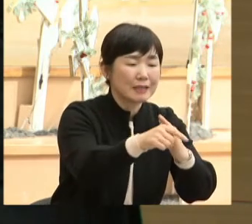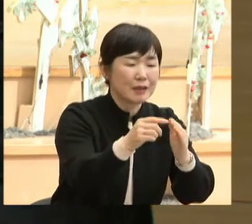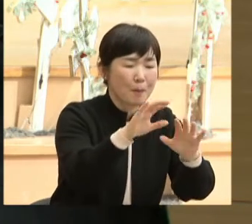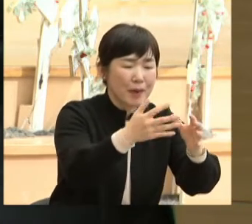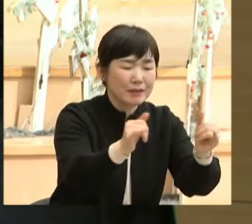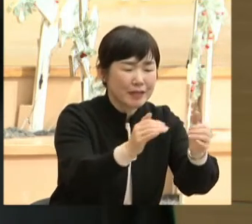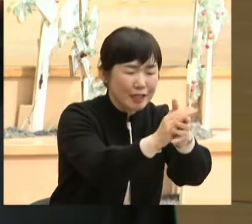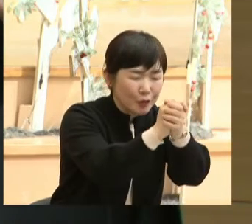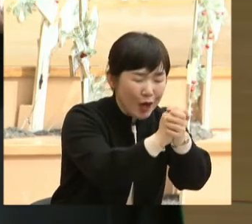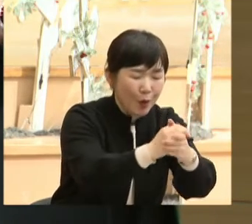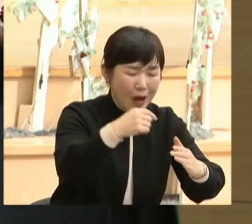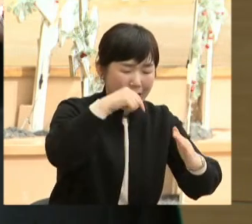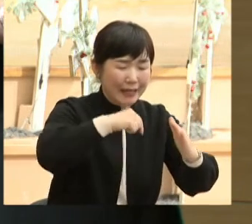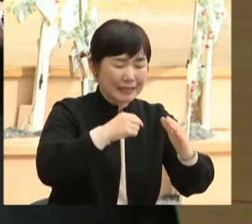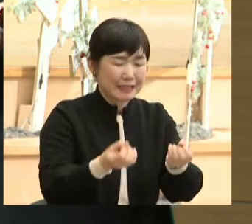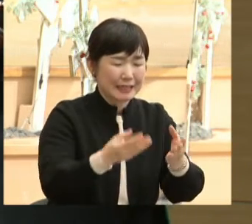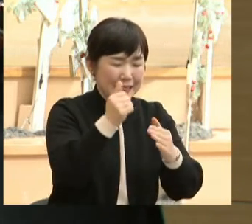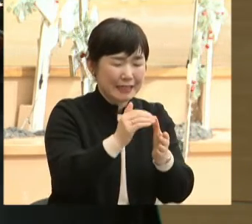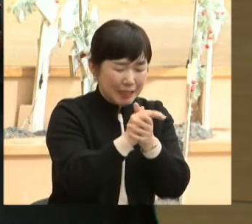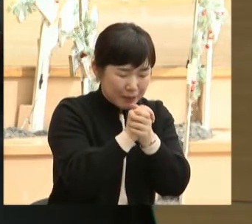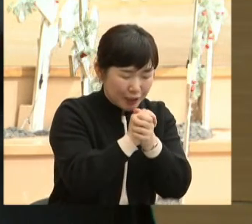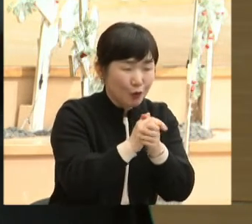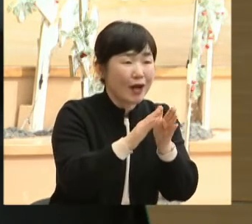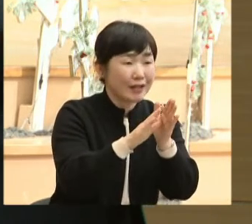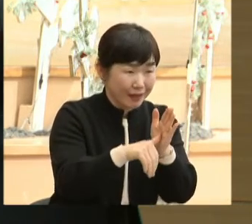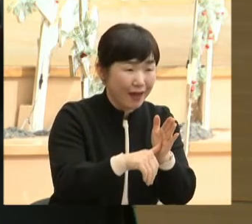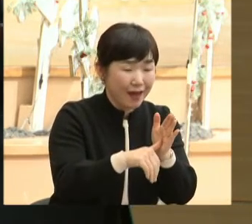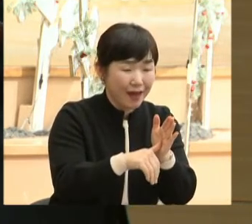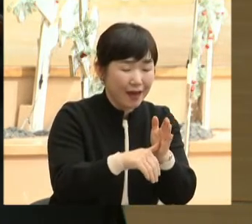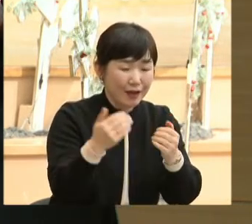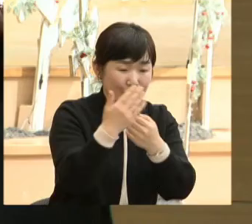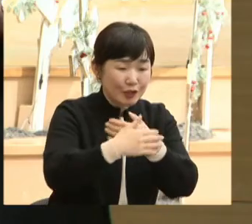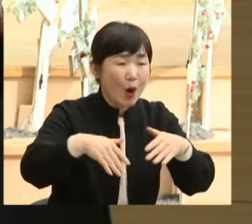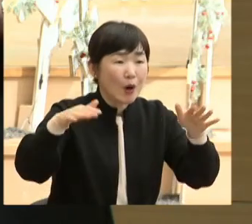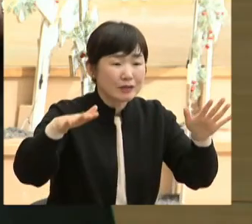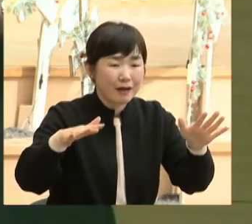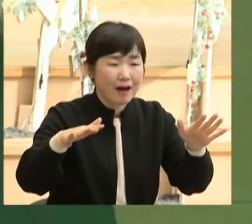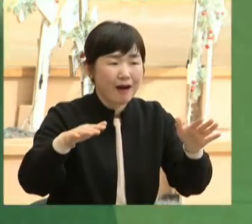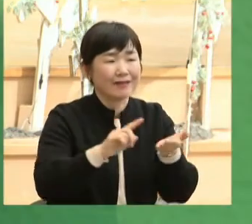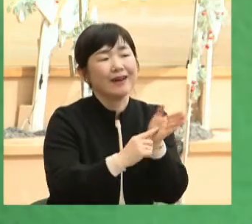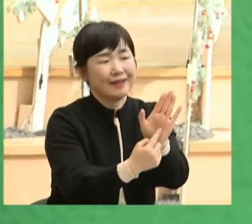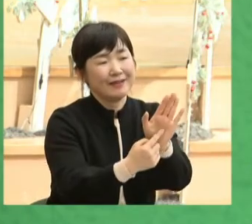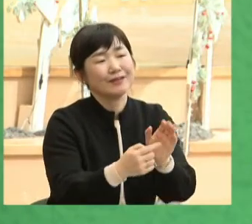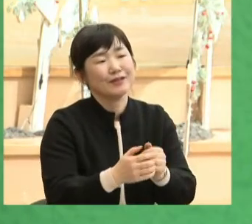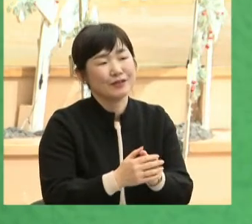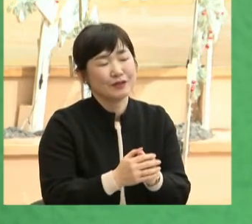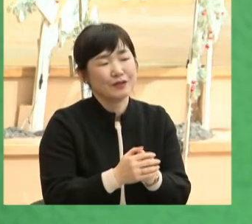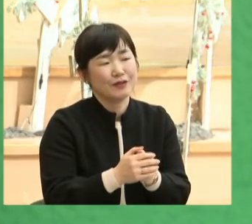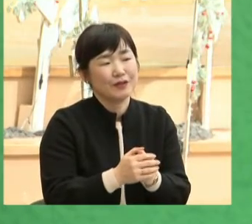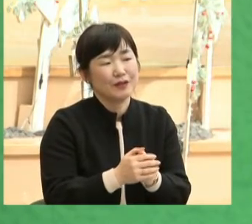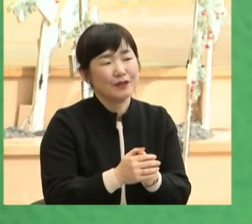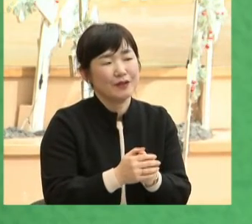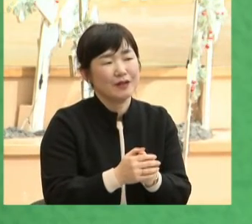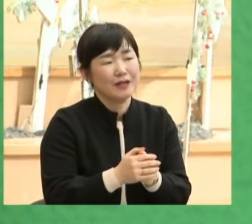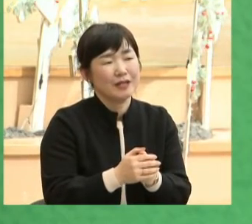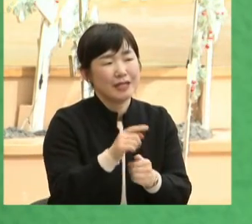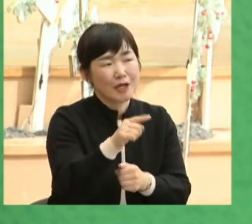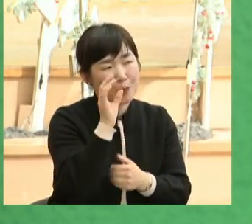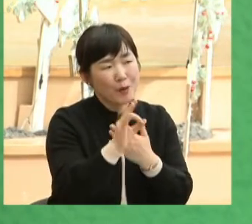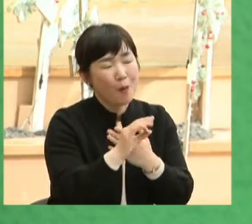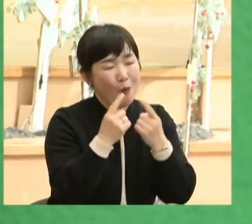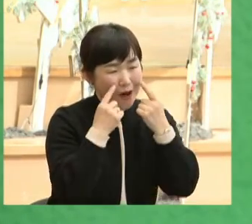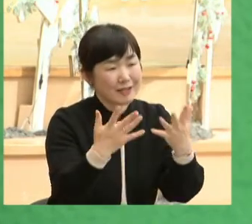기도하고 안에서는 제사장이 기도할 때 천사가 나타났던 거예요 그러므로 보며 합니다